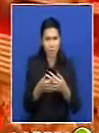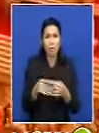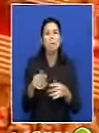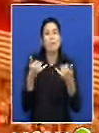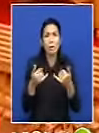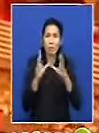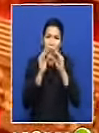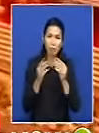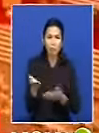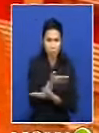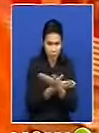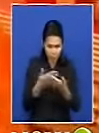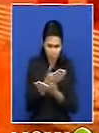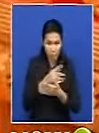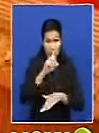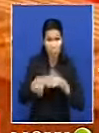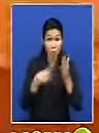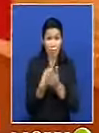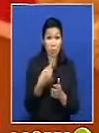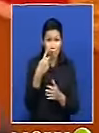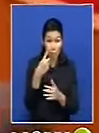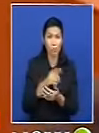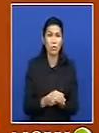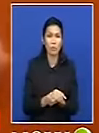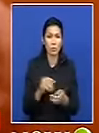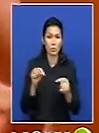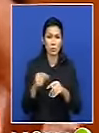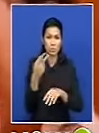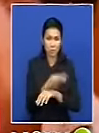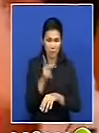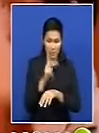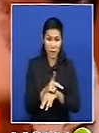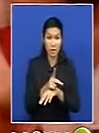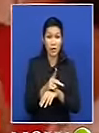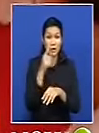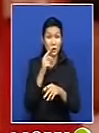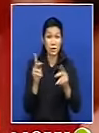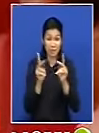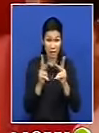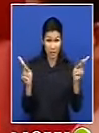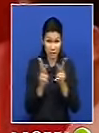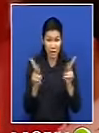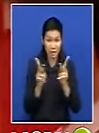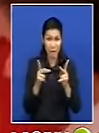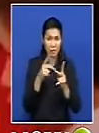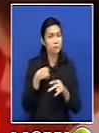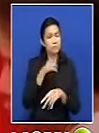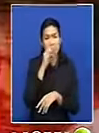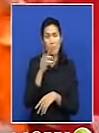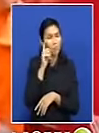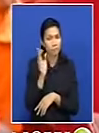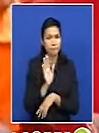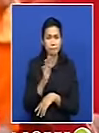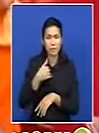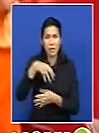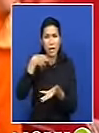1ชั่วโมงครับและคุณเกษมสุวรรณกูลประธานกรรมการของคณะกรรมการกฤษฎีกาคณะที่8ก็ปฏิเสธที่